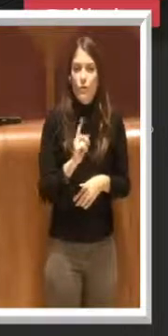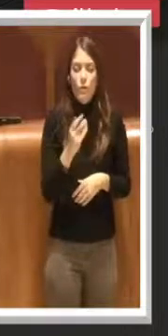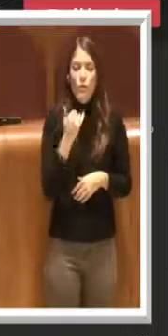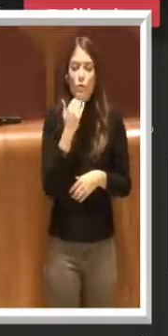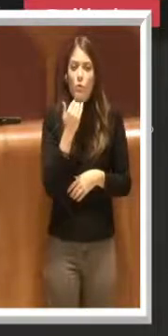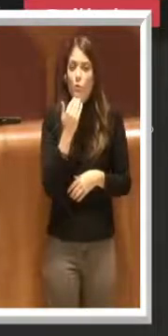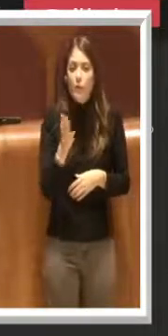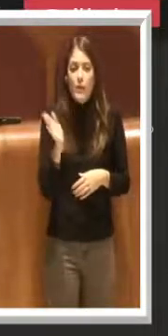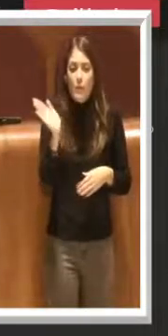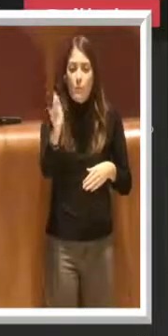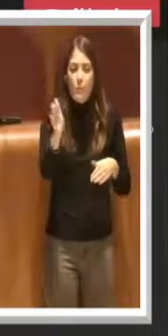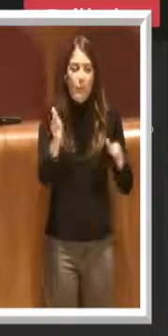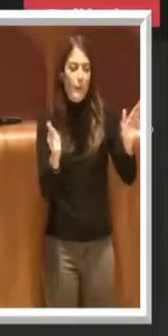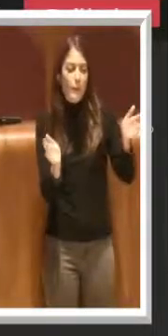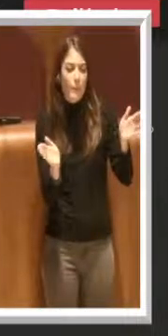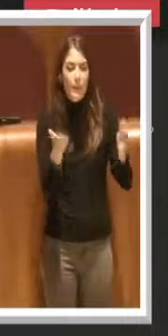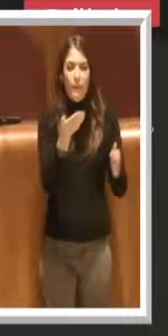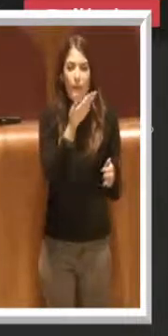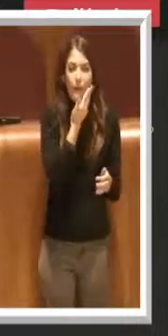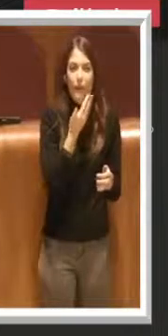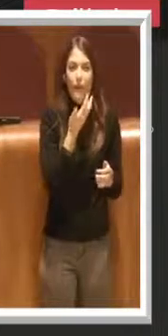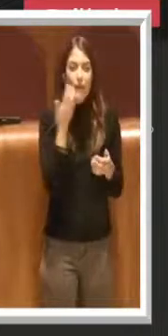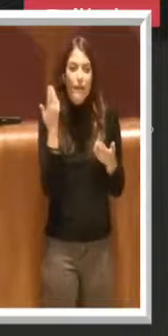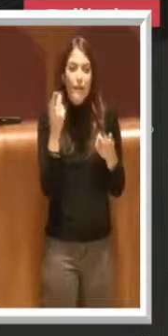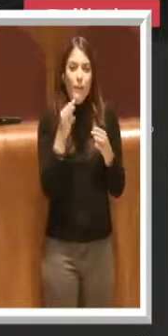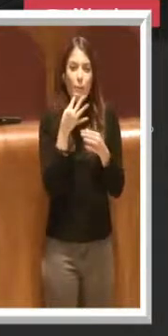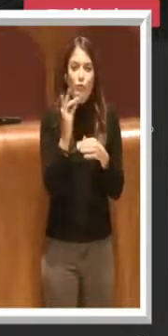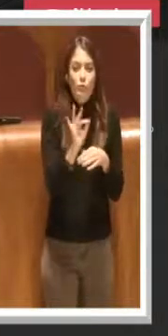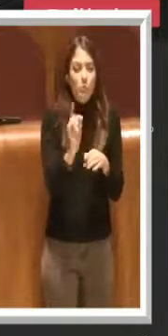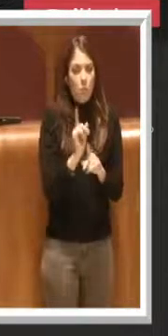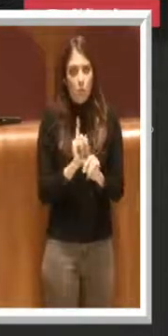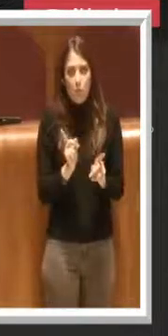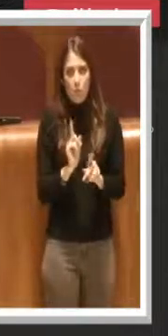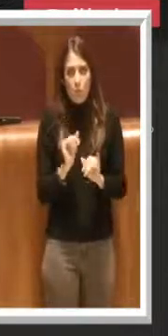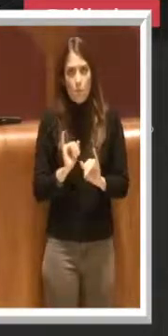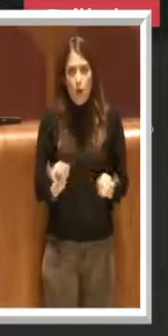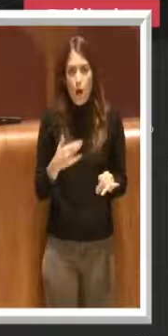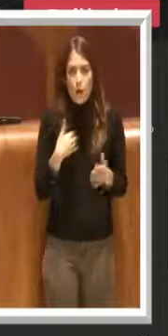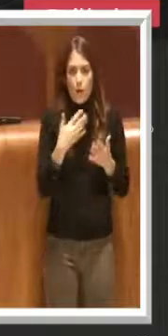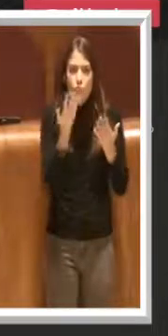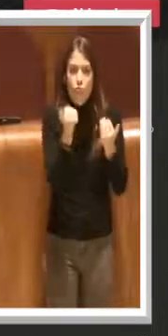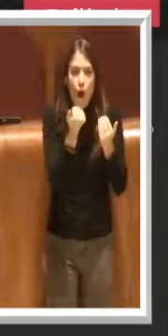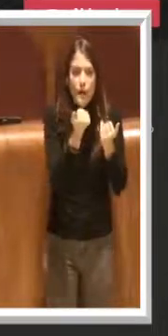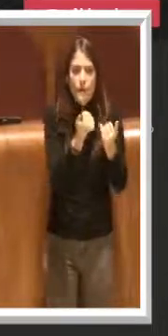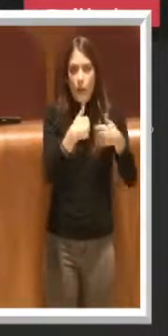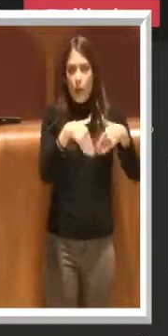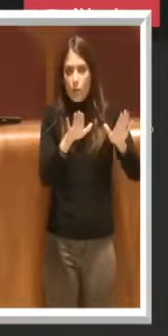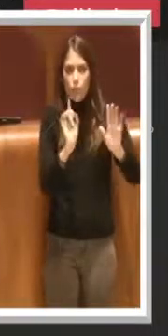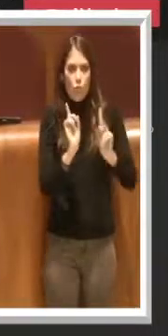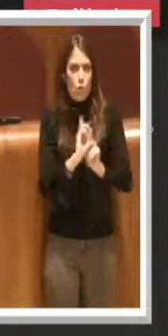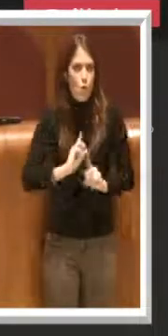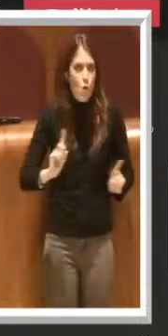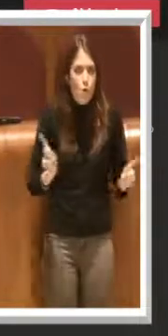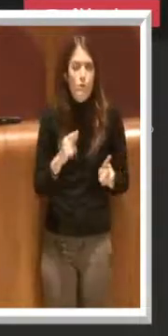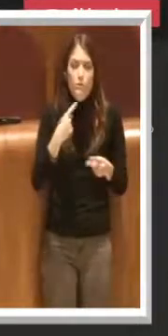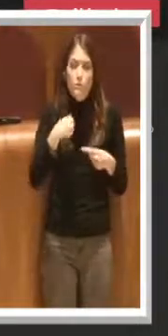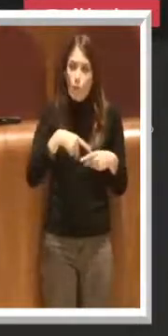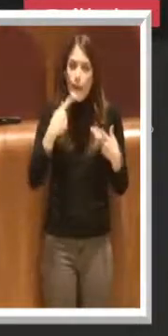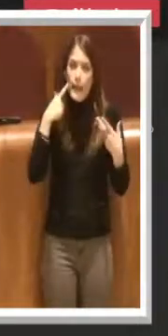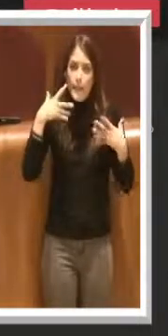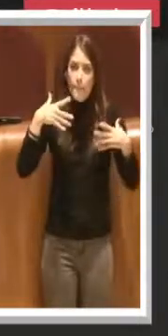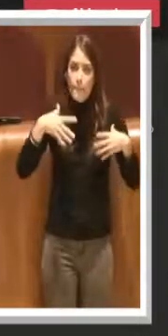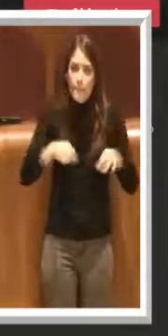sulle spalle a nessuno e non stiamo dicendo ci siamo visti, arrivederci, si conclude qui, ma stiamo assolutamente prendendo un